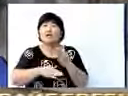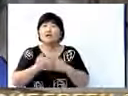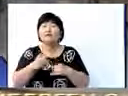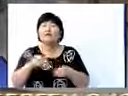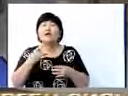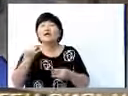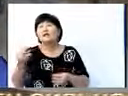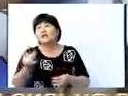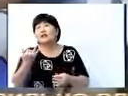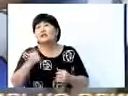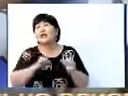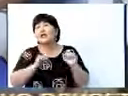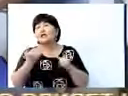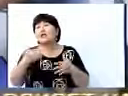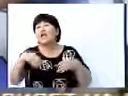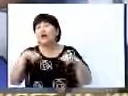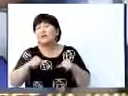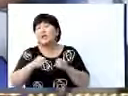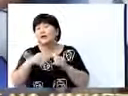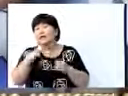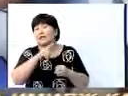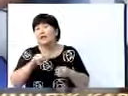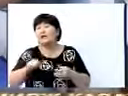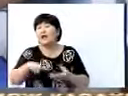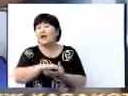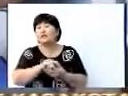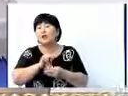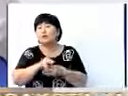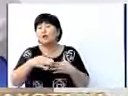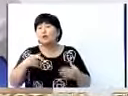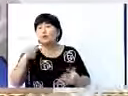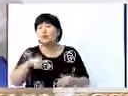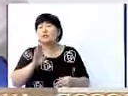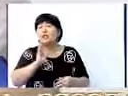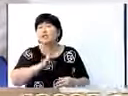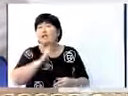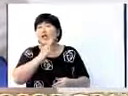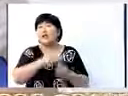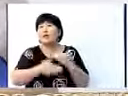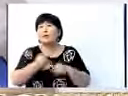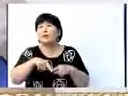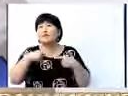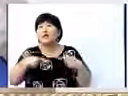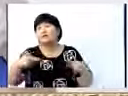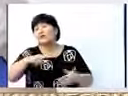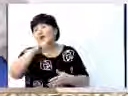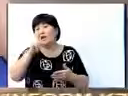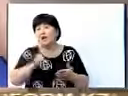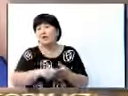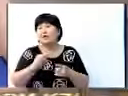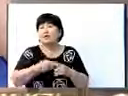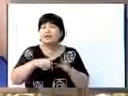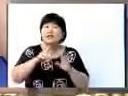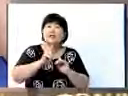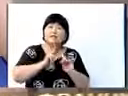их интересов, защита их прав. За 15 лет ассоциация обучила более 1000 женщин с инвалидностью по самым разным вопросам – формированию